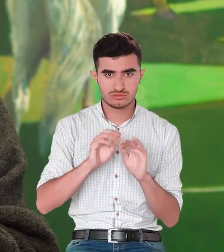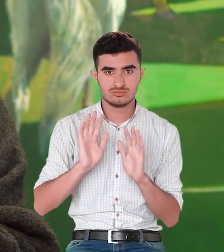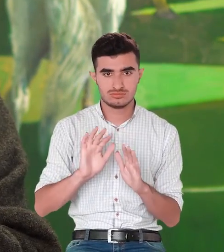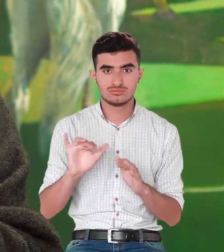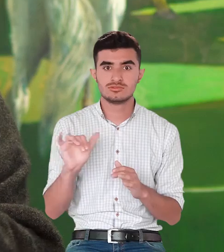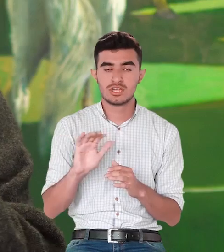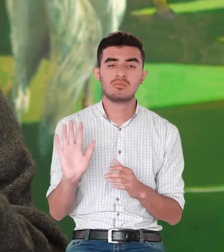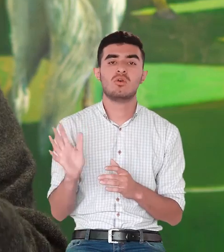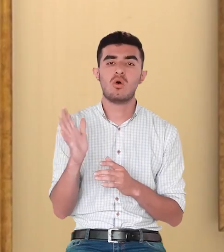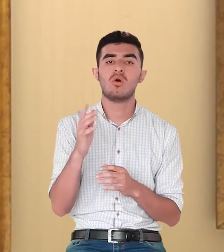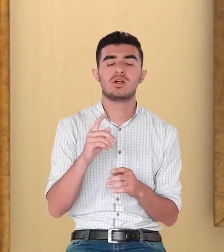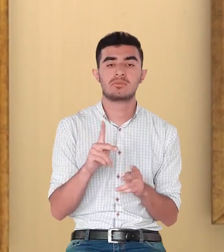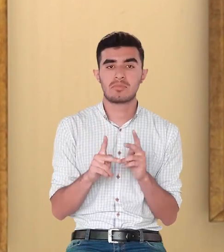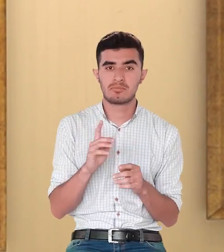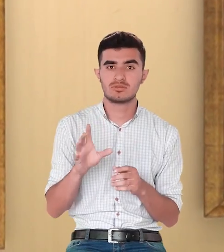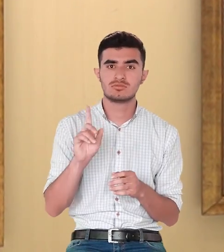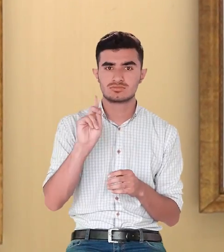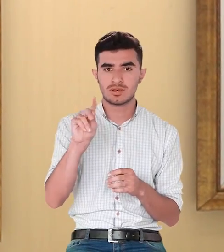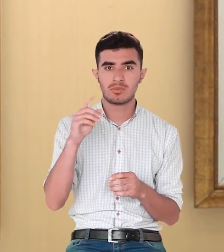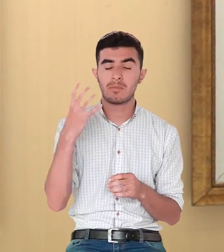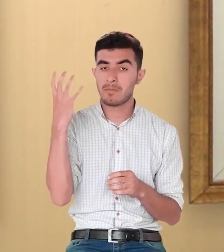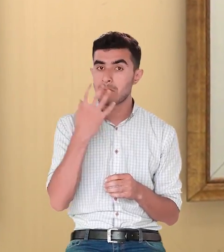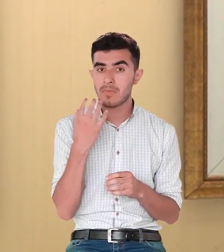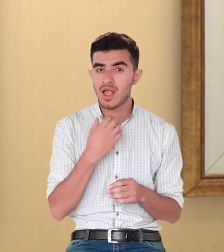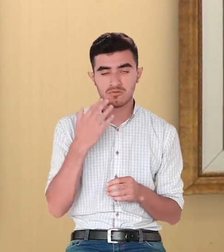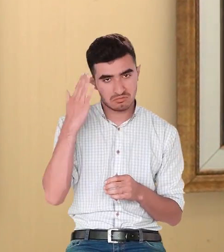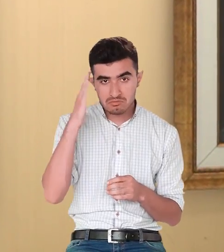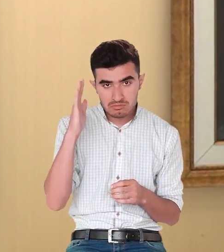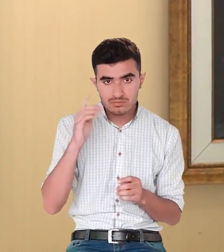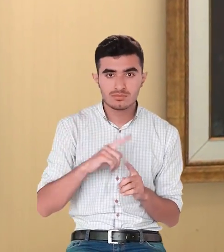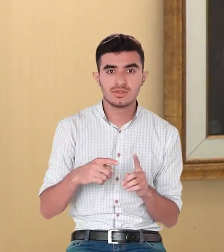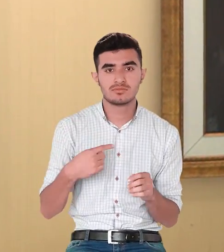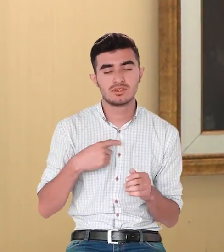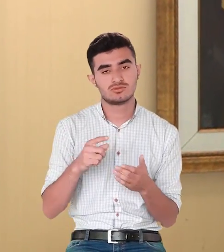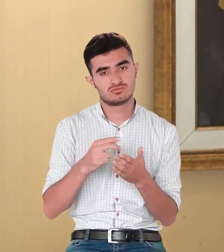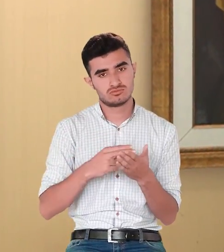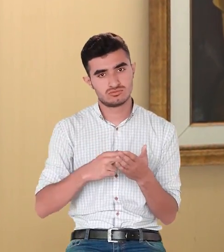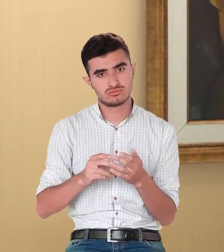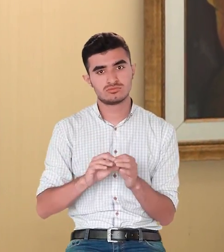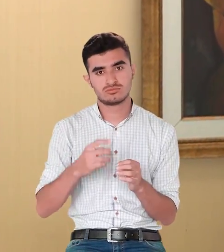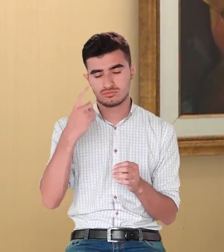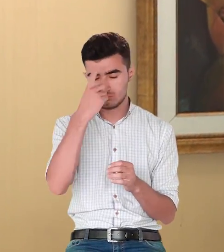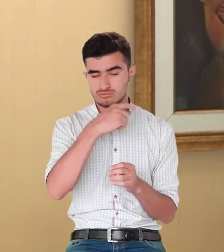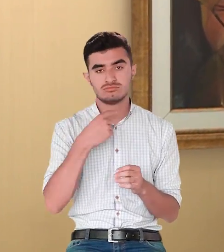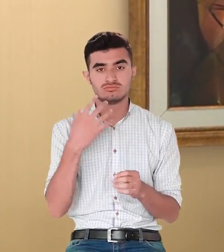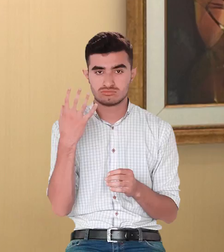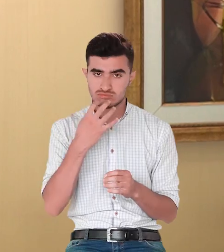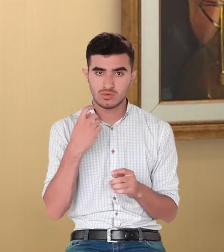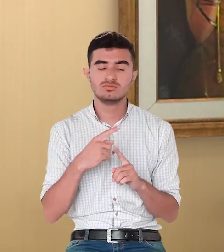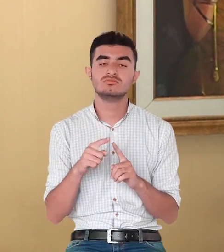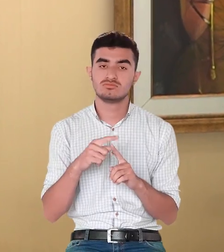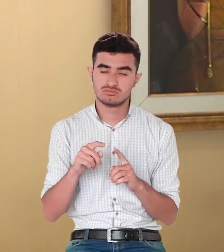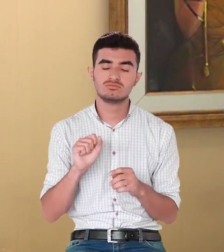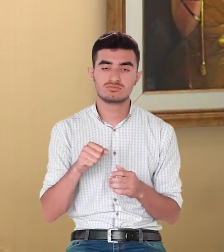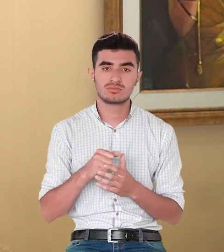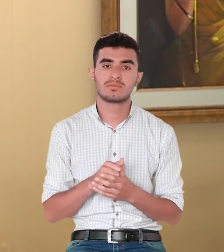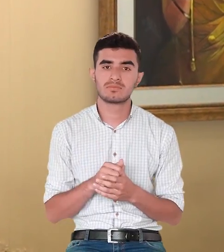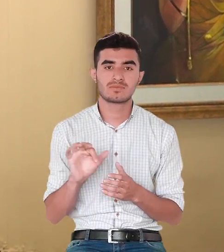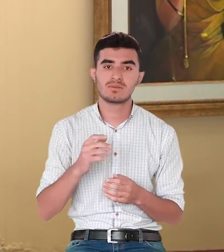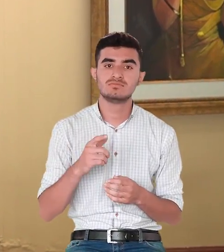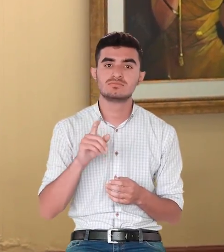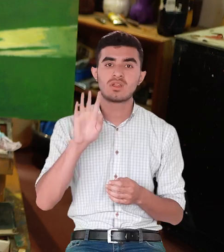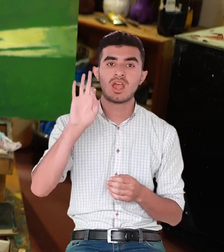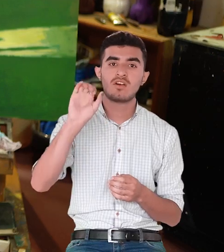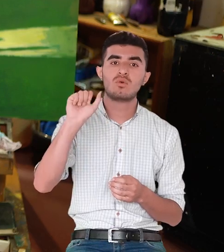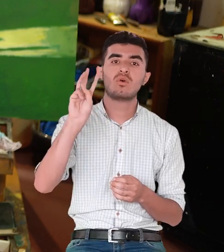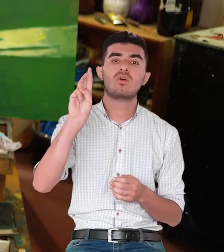ہوتی. پینٹنگ ہر دفعہ ایک نئی چیز ہوتی ہے, ایک نیا ایکسپیرئنس ہوتا ہے, نیا تھنکنگ ہوتی ہے, نیا ایکسپریشن ہوتا